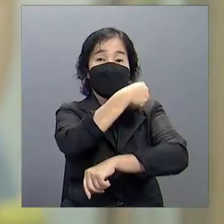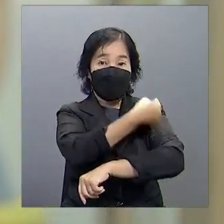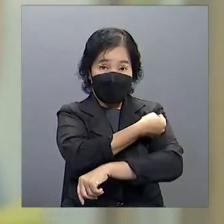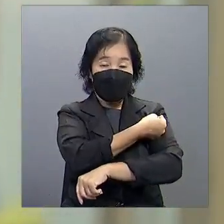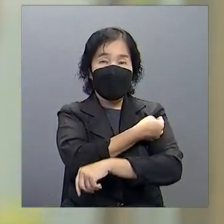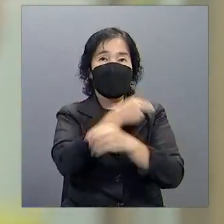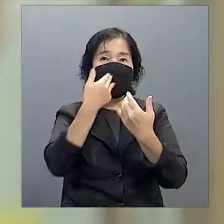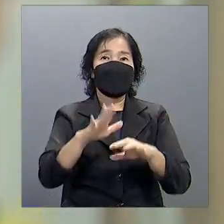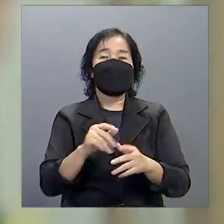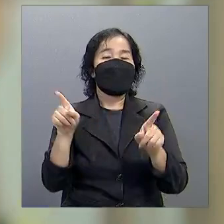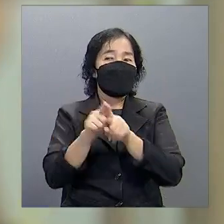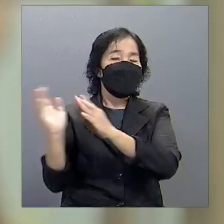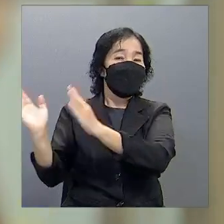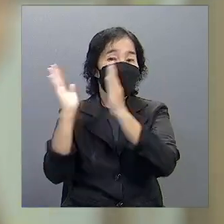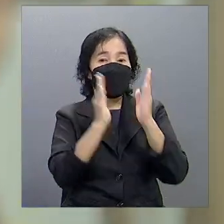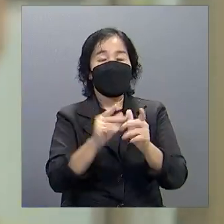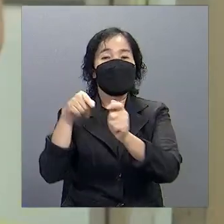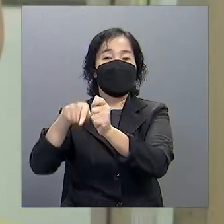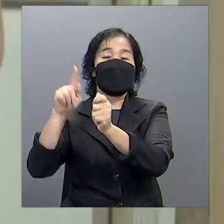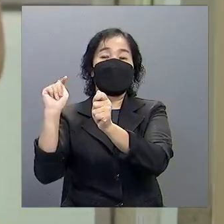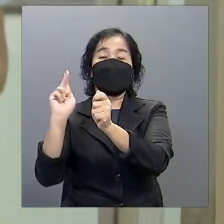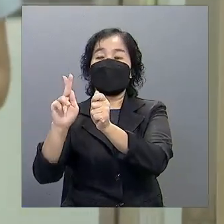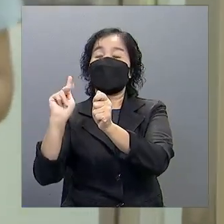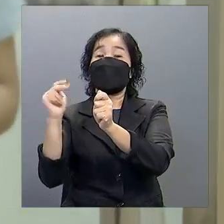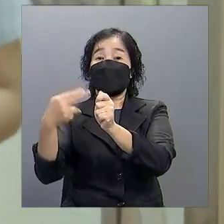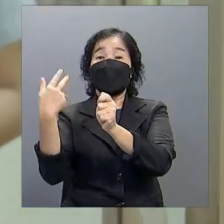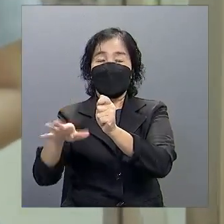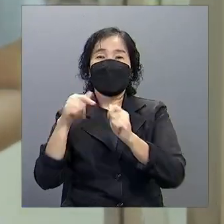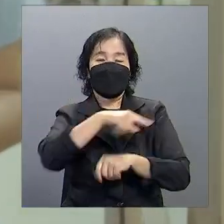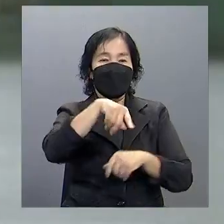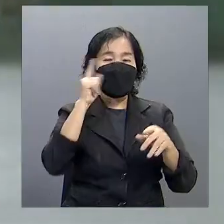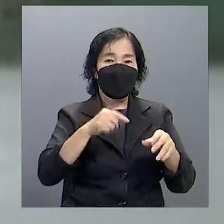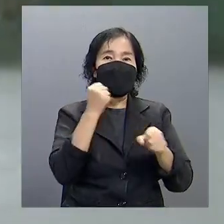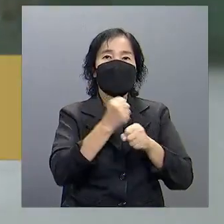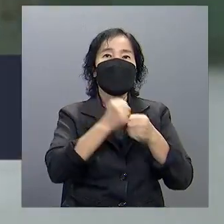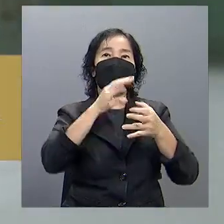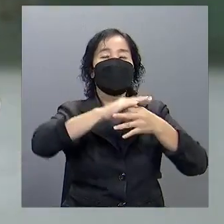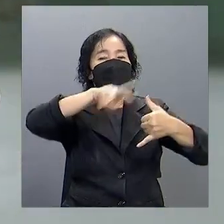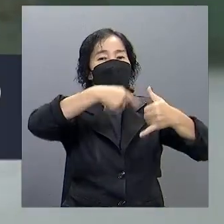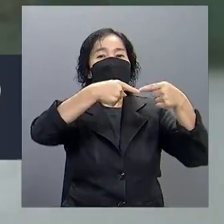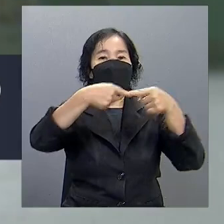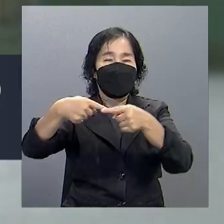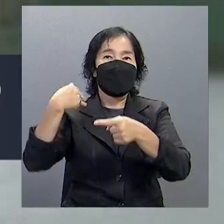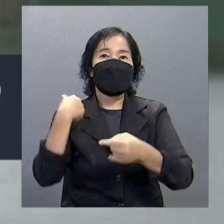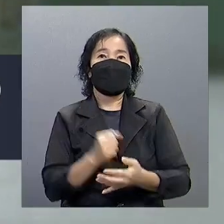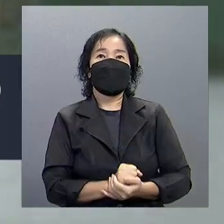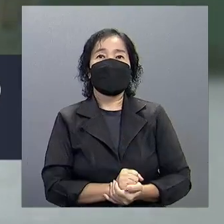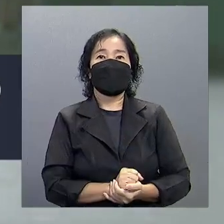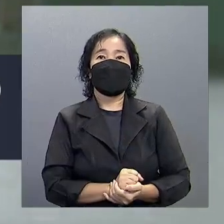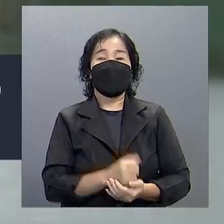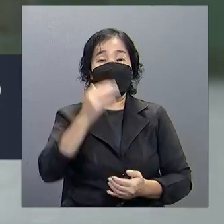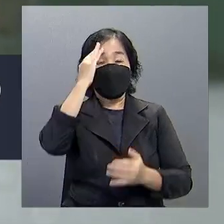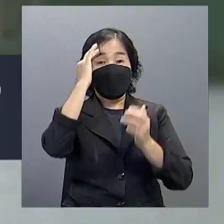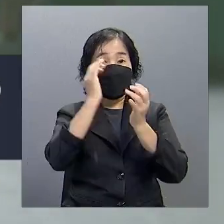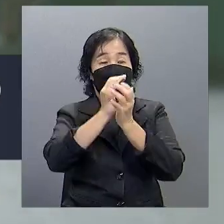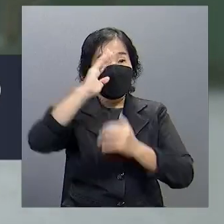แล้วถ้าตรวจเจอ positive พวกเขายังต้องช่วยในการรักษาต่ออีกด้วยว่าที่ร้อยตรีหญิงณัฐพัสดาคงเมือง